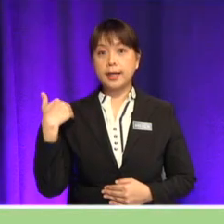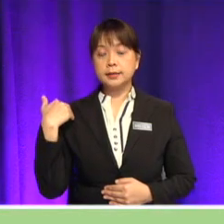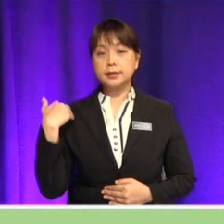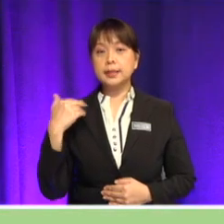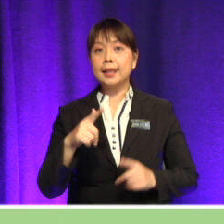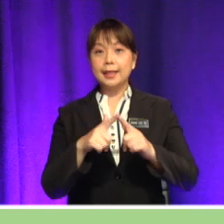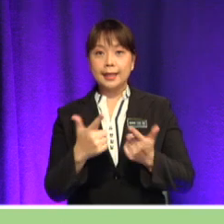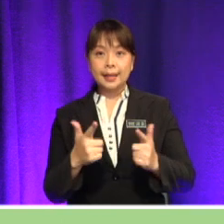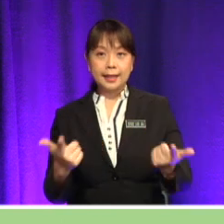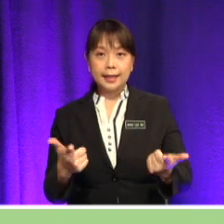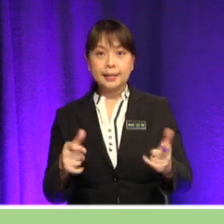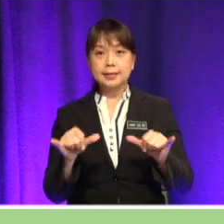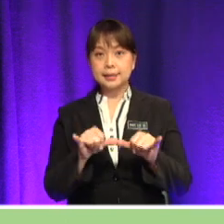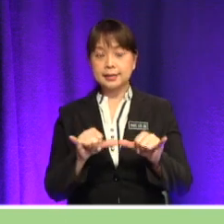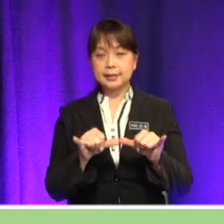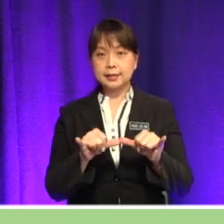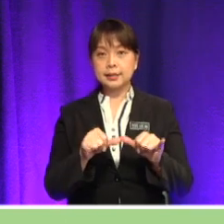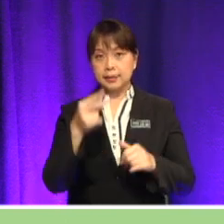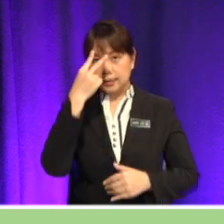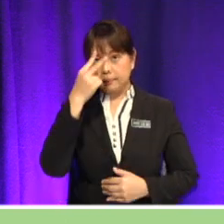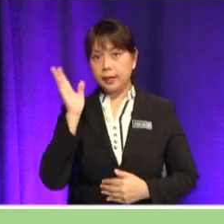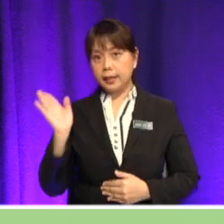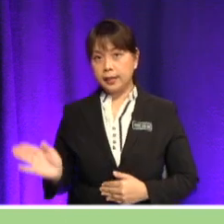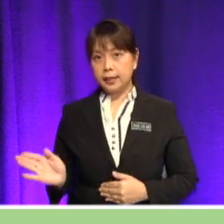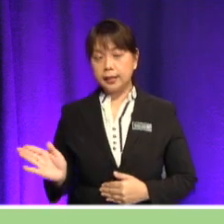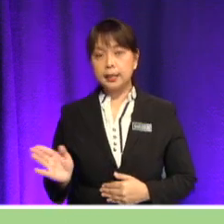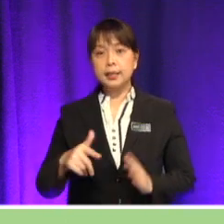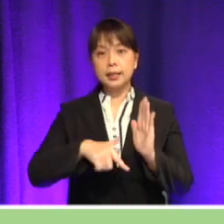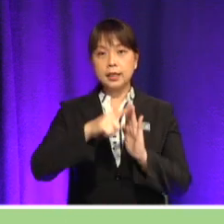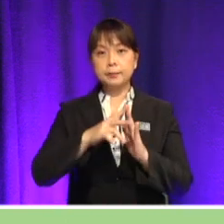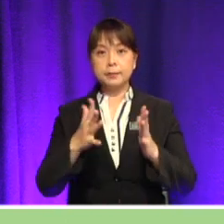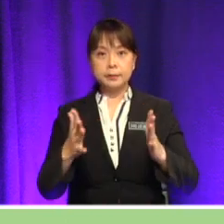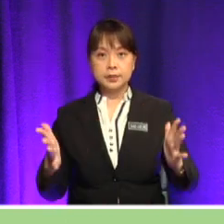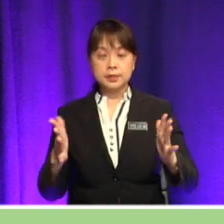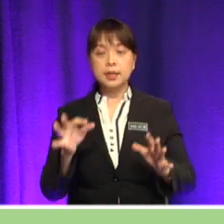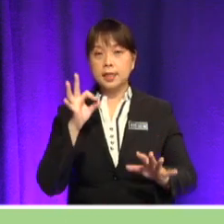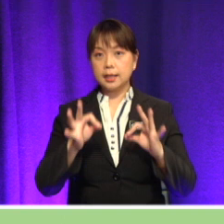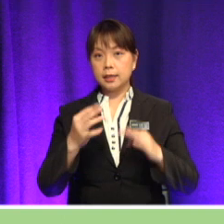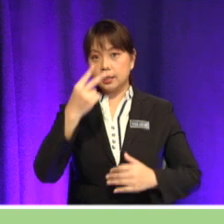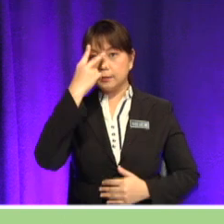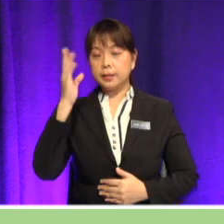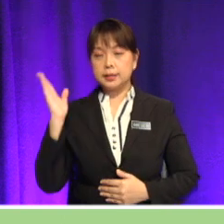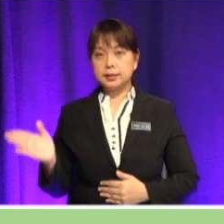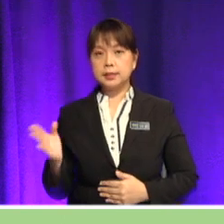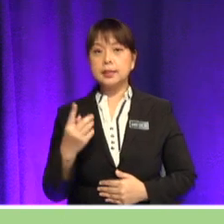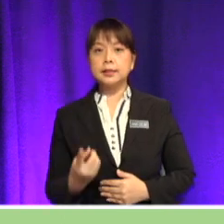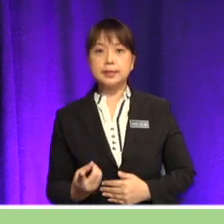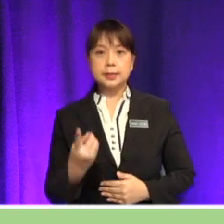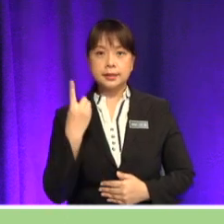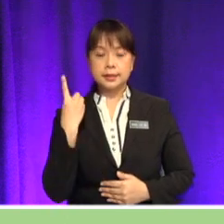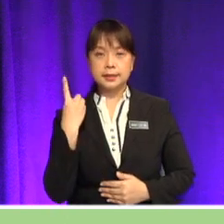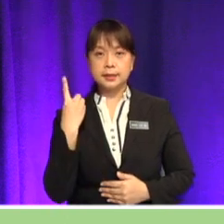luasnya lebih besar di mana Kalau kita lihat di sini dari adalah 10 detik